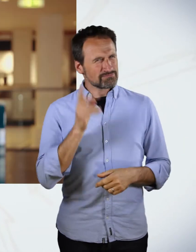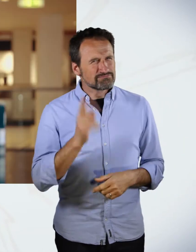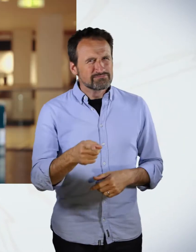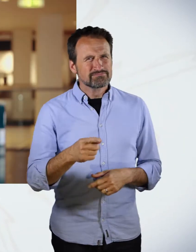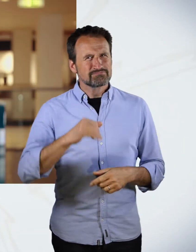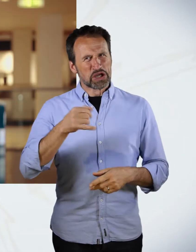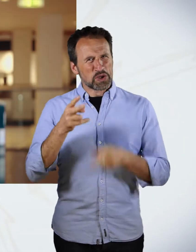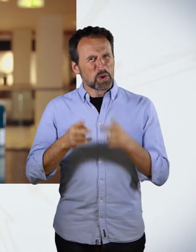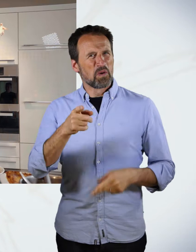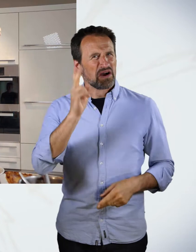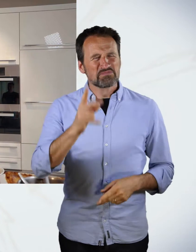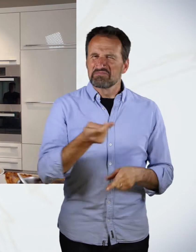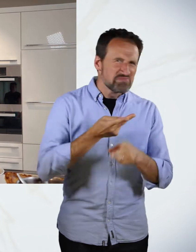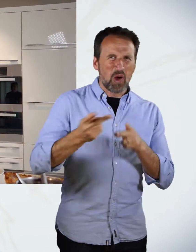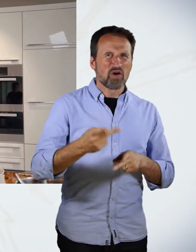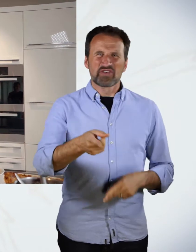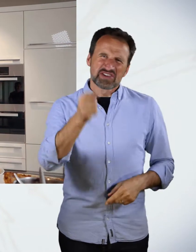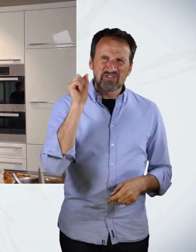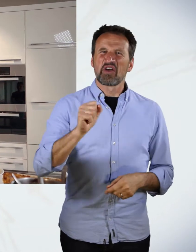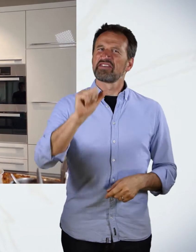glaube, der könnte das wirklich hauptberuflich machen.